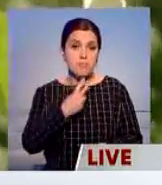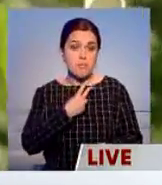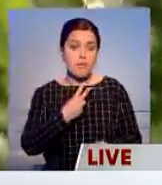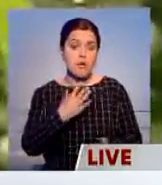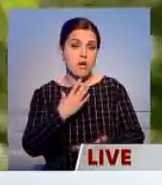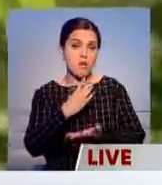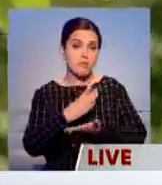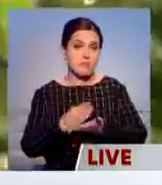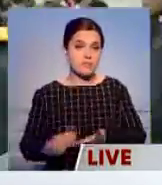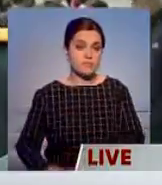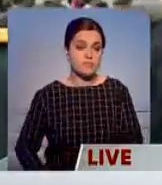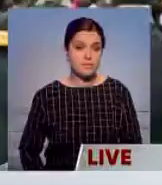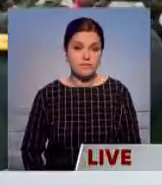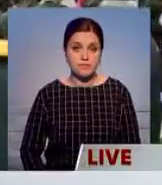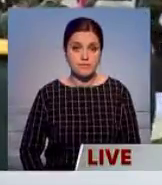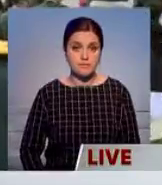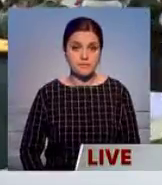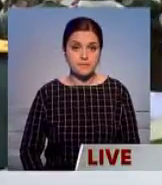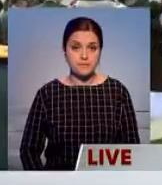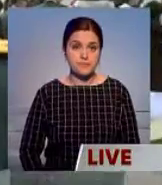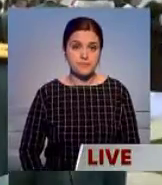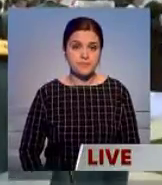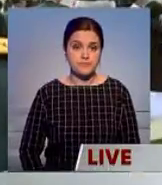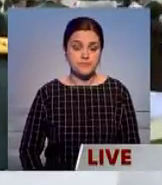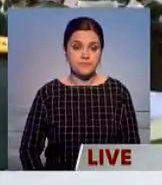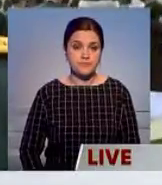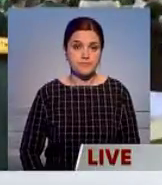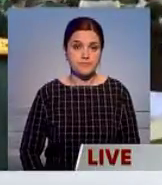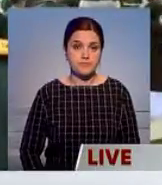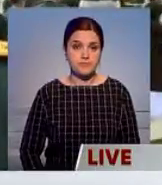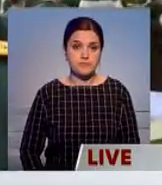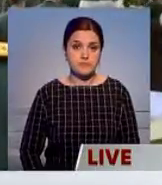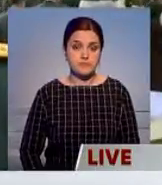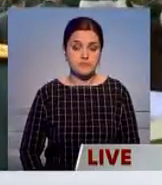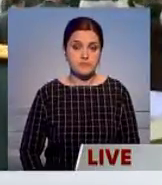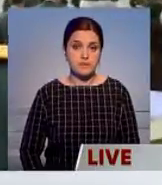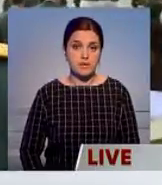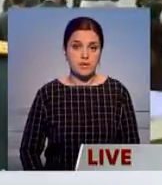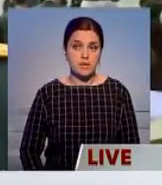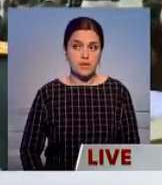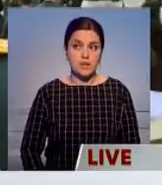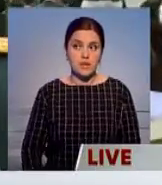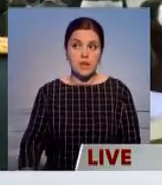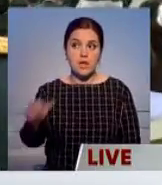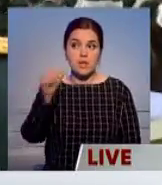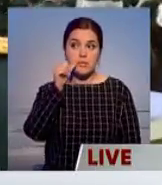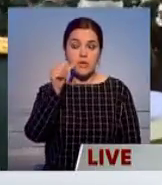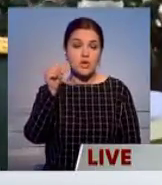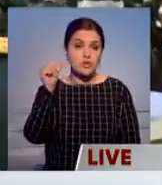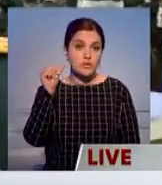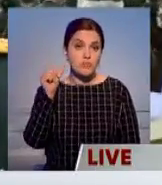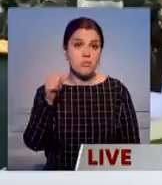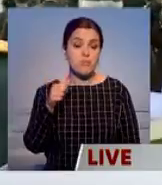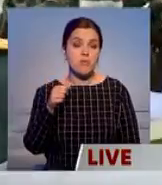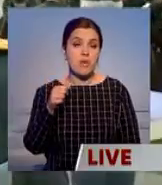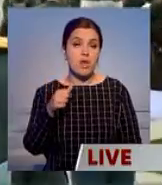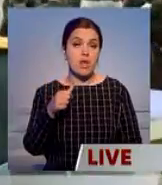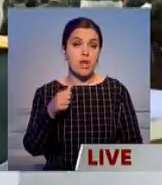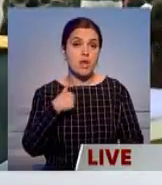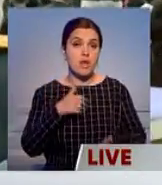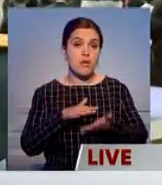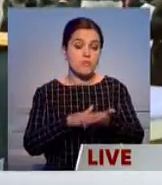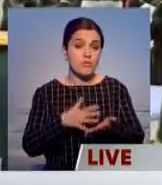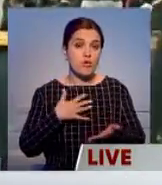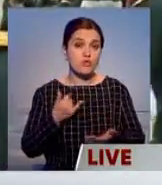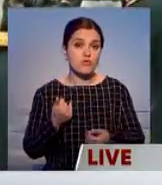с нас. Я призывалась в прошлом году. Для меня это очень-очень-очень важное событие, так как первый раз участвую.